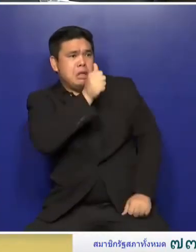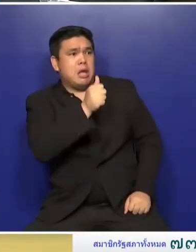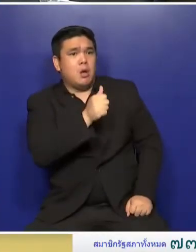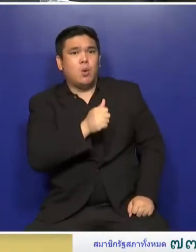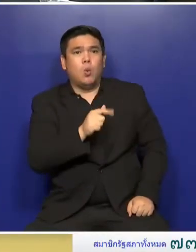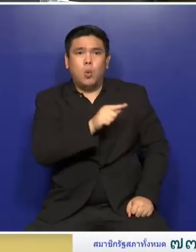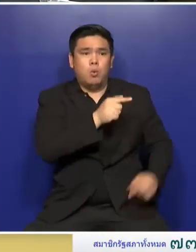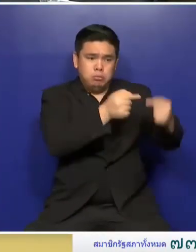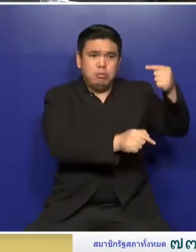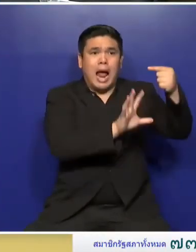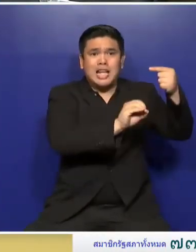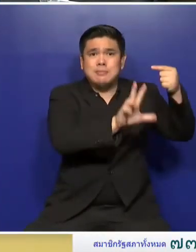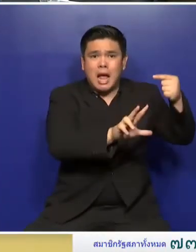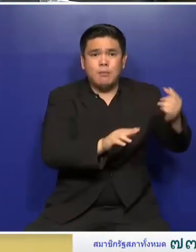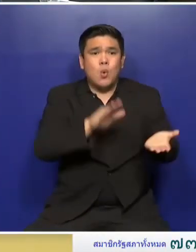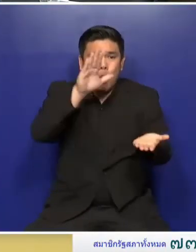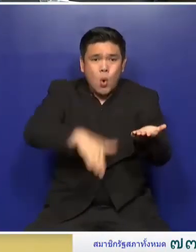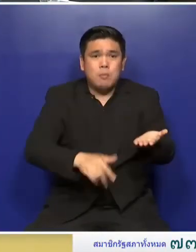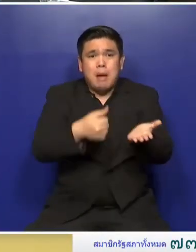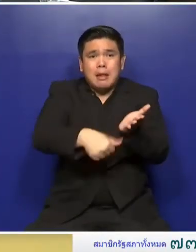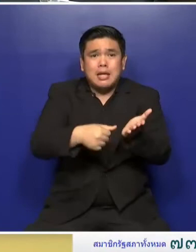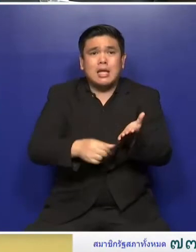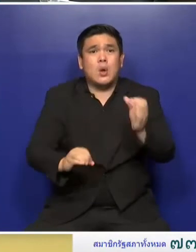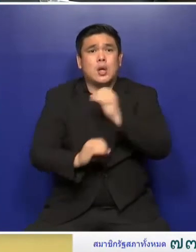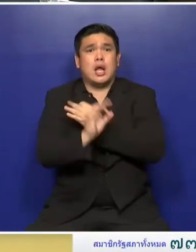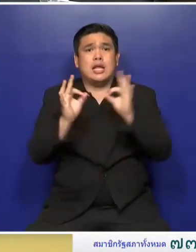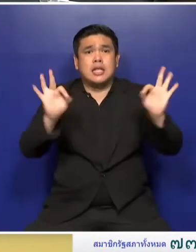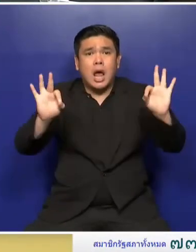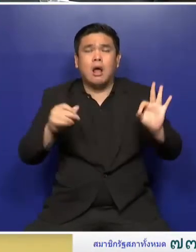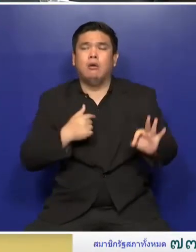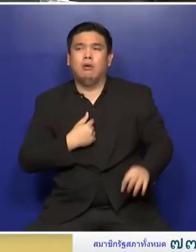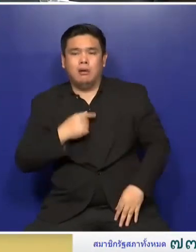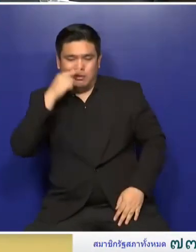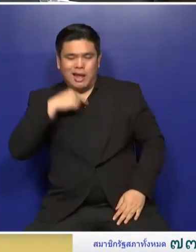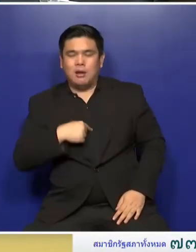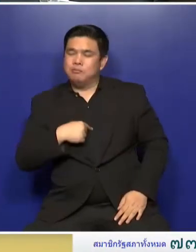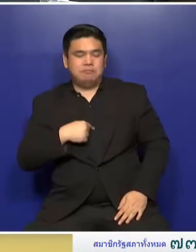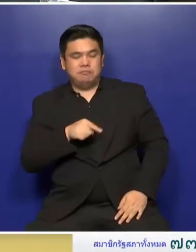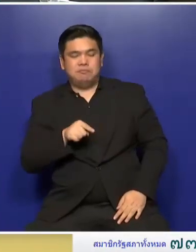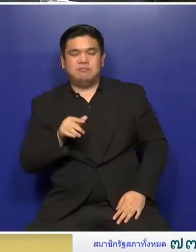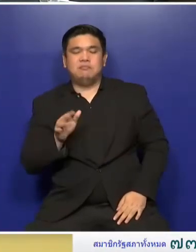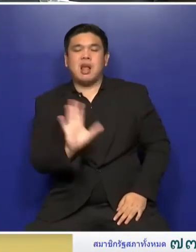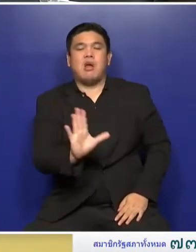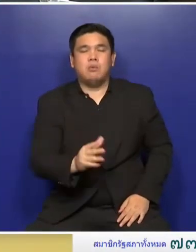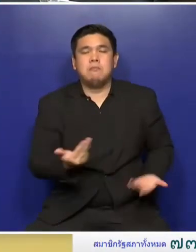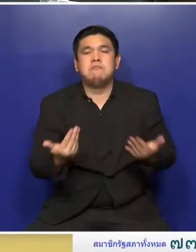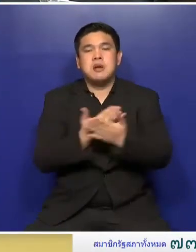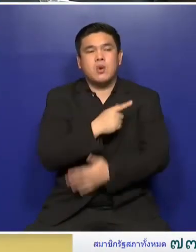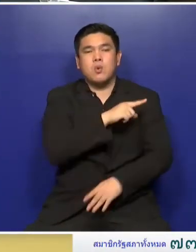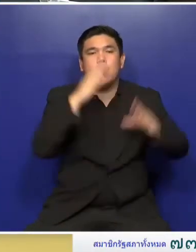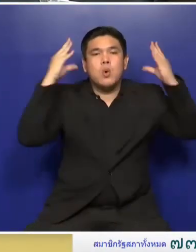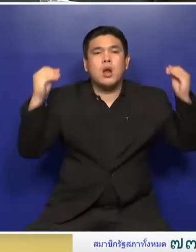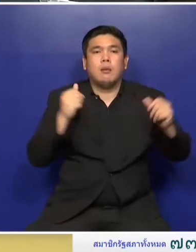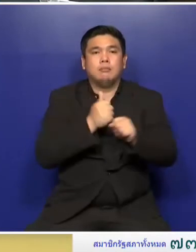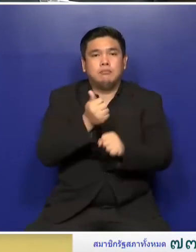มท 53 ประเทศเขาจะมาลงทประเทศไทยทำไมครัการลทนให จะไม่เกิดขึ้นดงนั้นตองขอบคุณขณะระทบนตรีนะครั